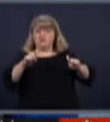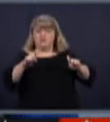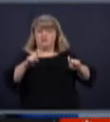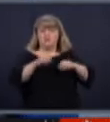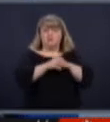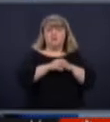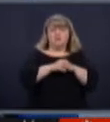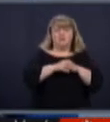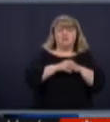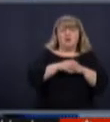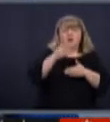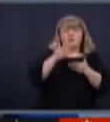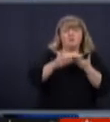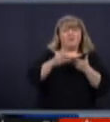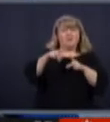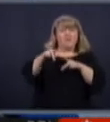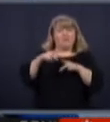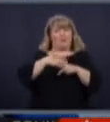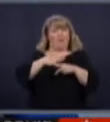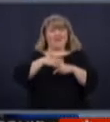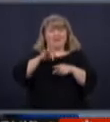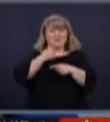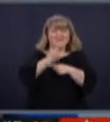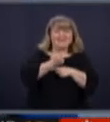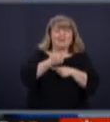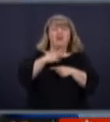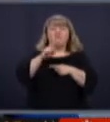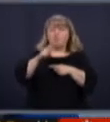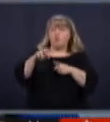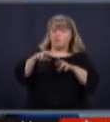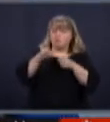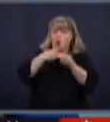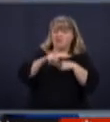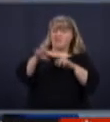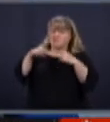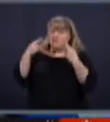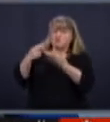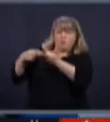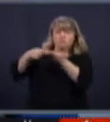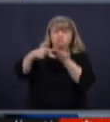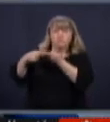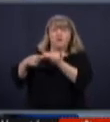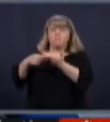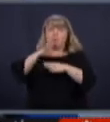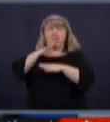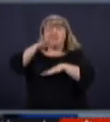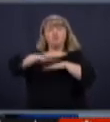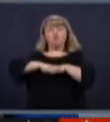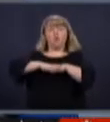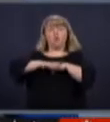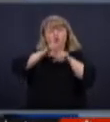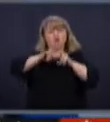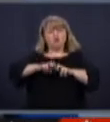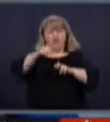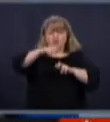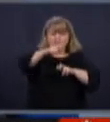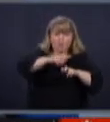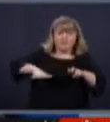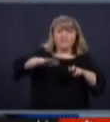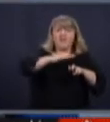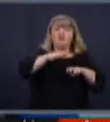les faire énerver, mais préparer un genre de briefing technique éventuellement où on parlera des recherches qui sont faites au Québec, soit dans le domaine de la vaccinologie, soit